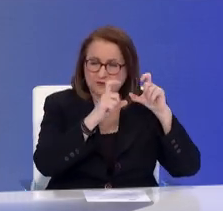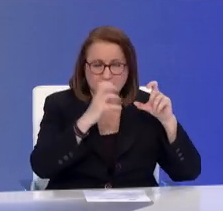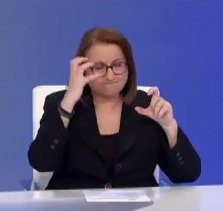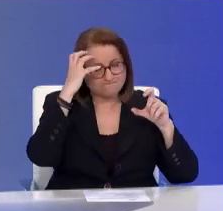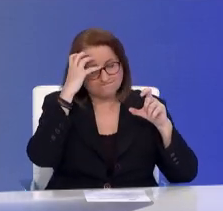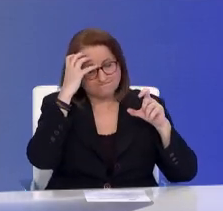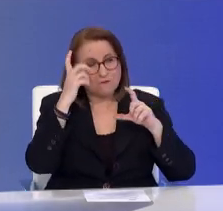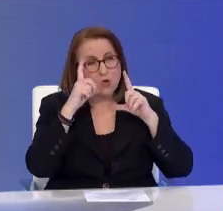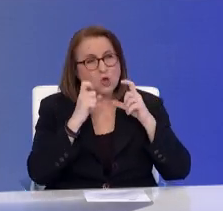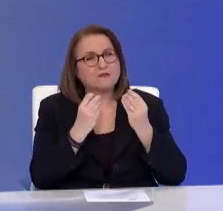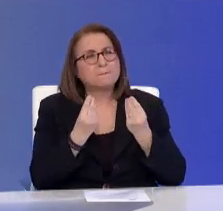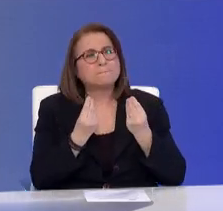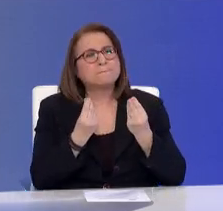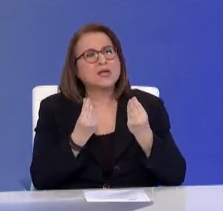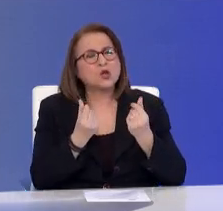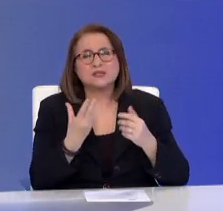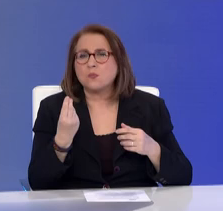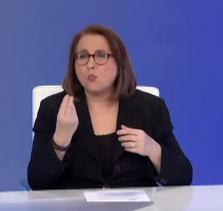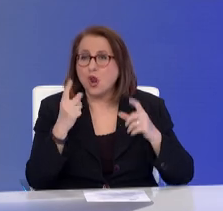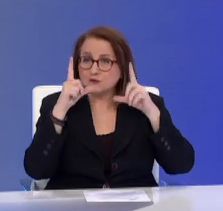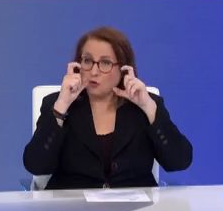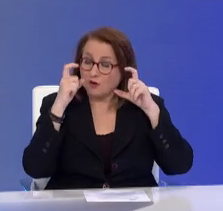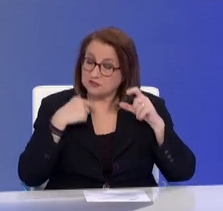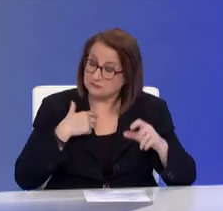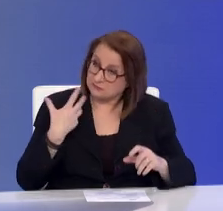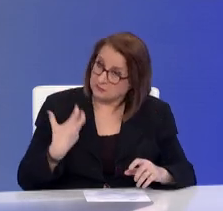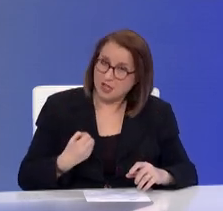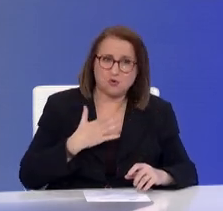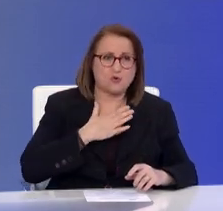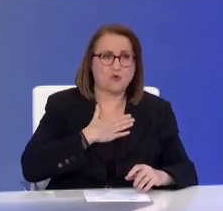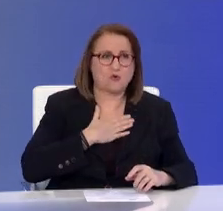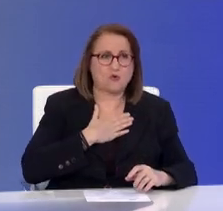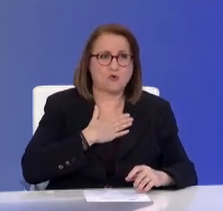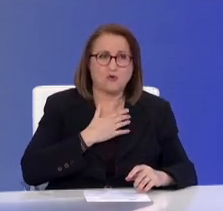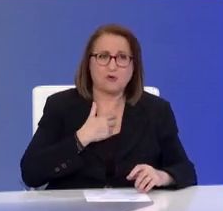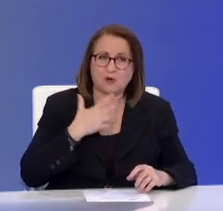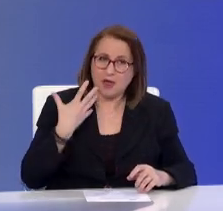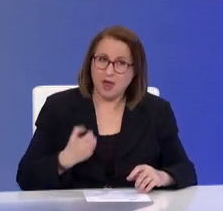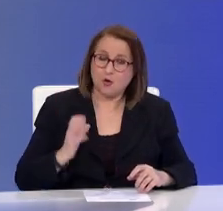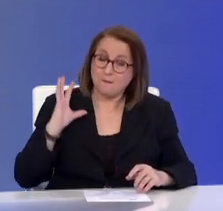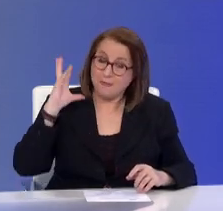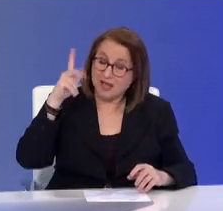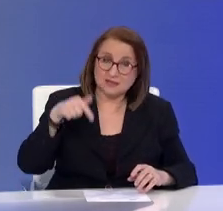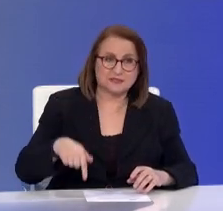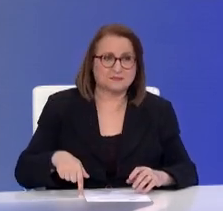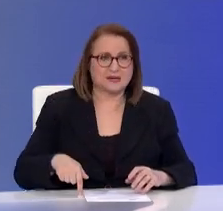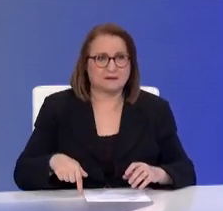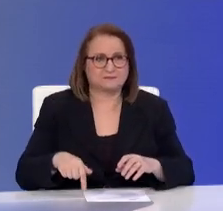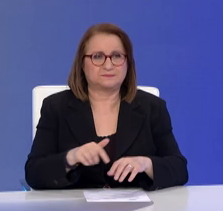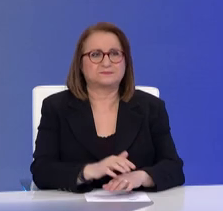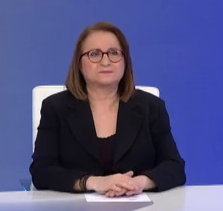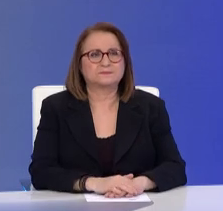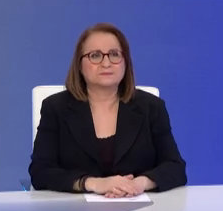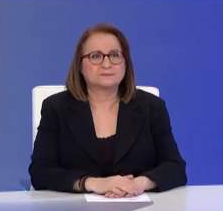Και πολλές από αυτές τις φωτογραφίες υπάρχουν ακόμα και σήμερα. Οι